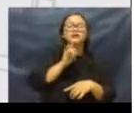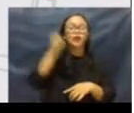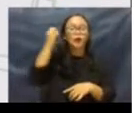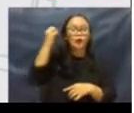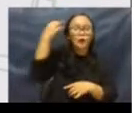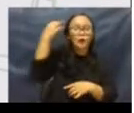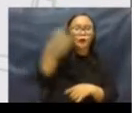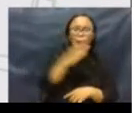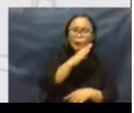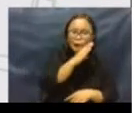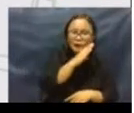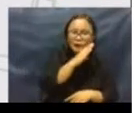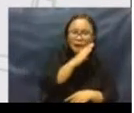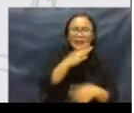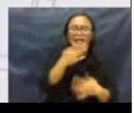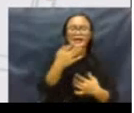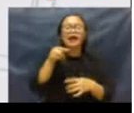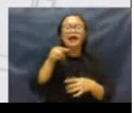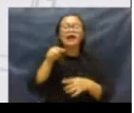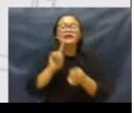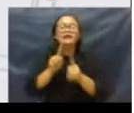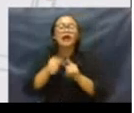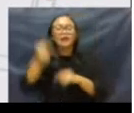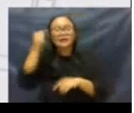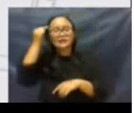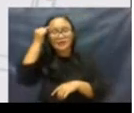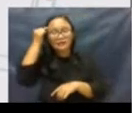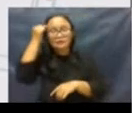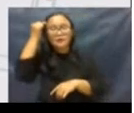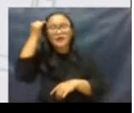berpikir ini adalah bagian filter dan berpikir.